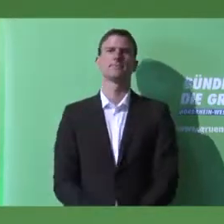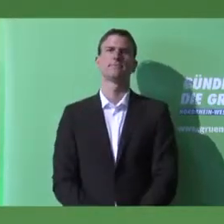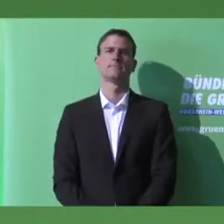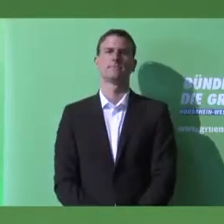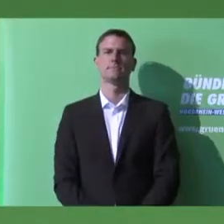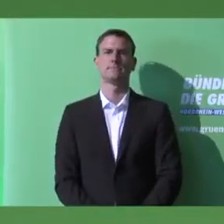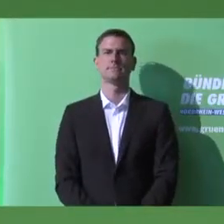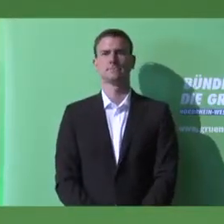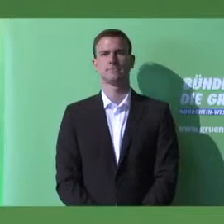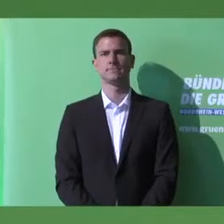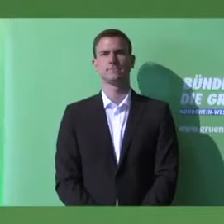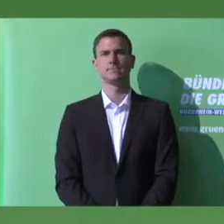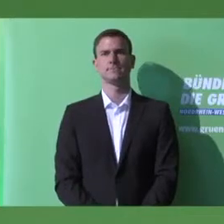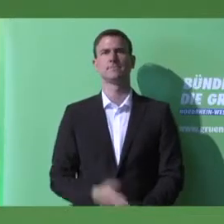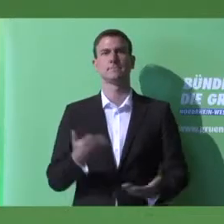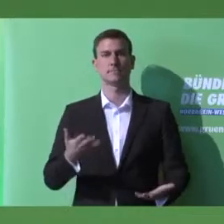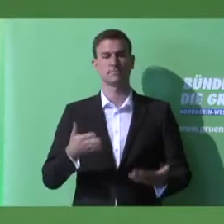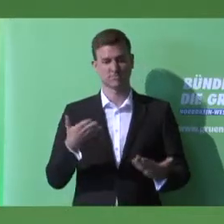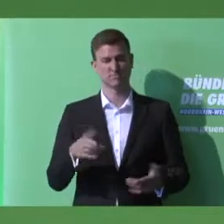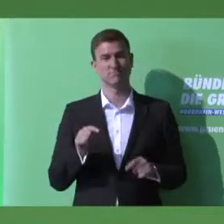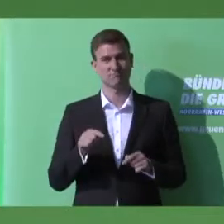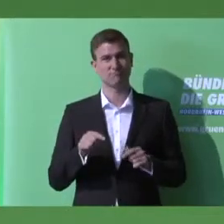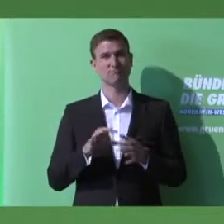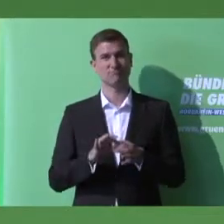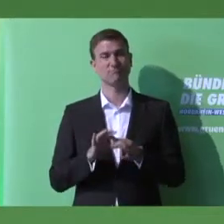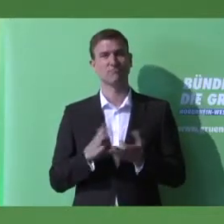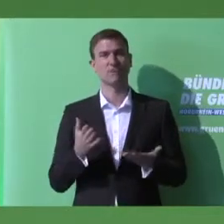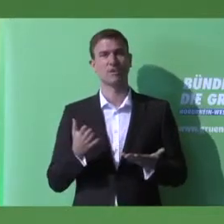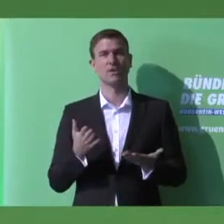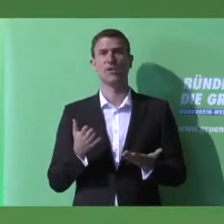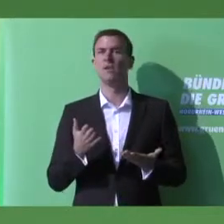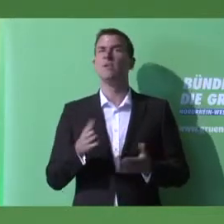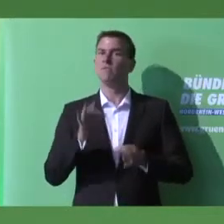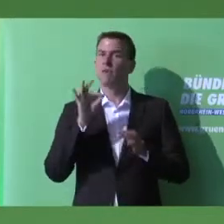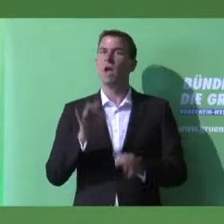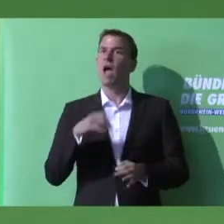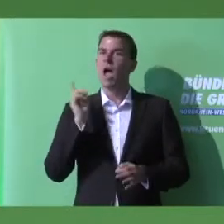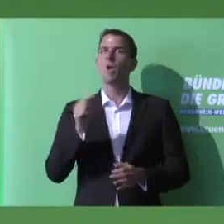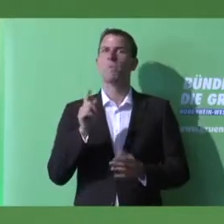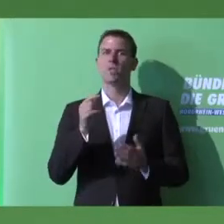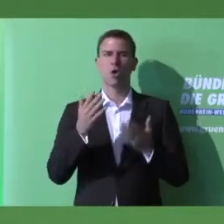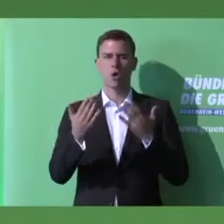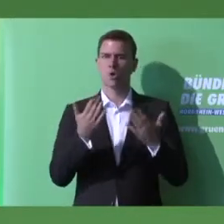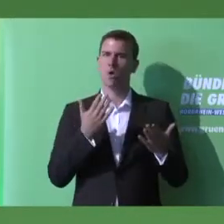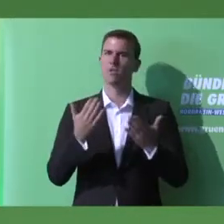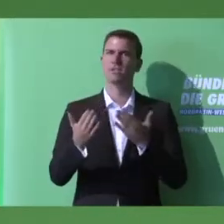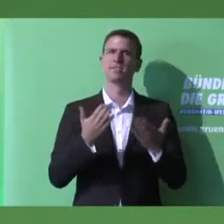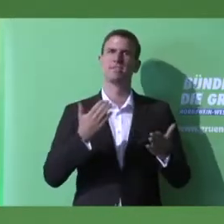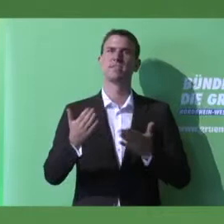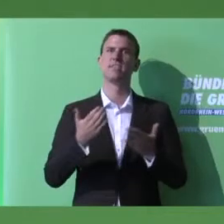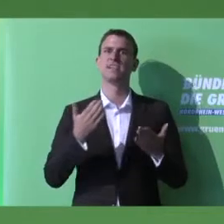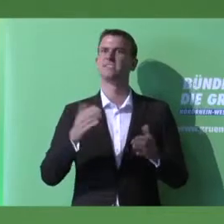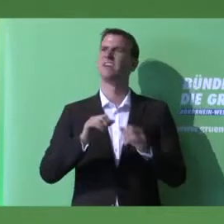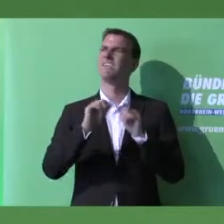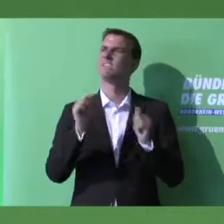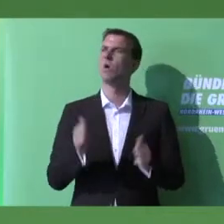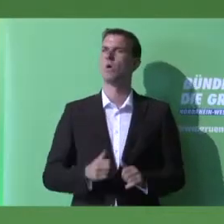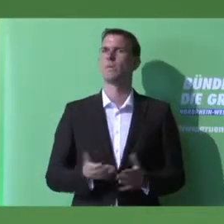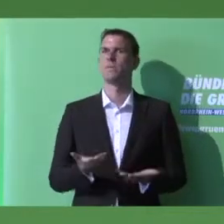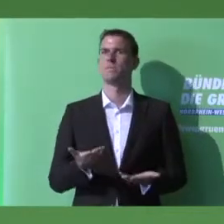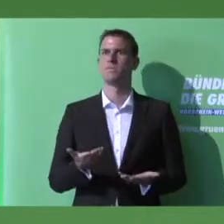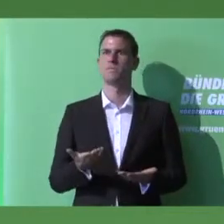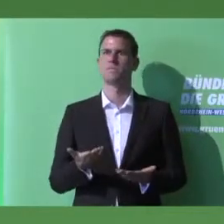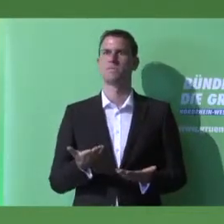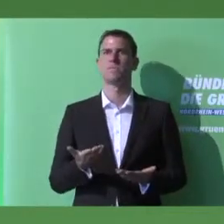Und mit diesem Programm, da stellen wir auch das Kontrast nicht nur in der Form,